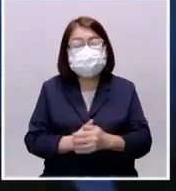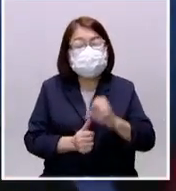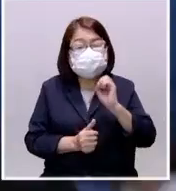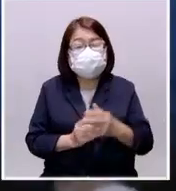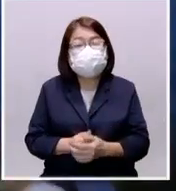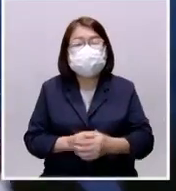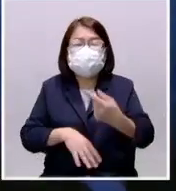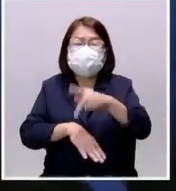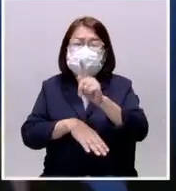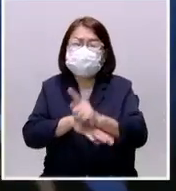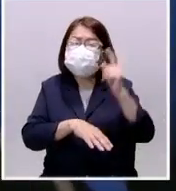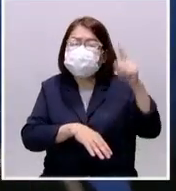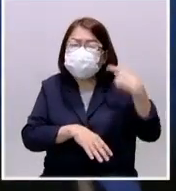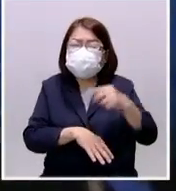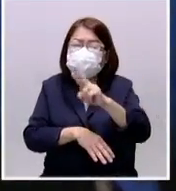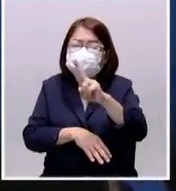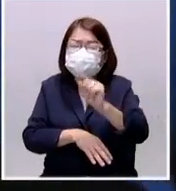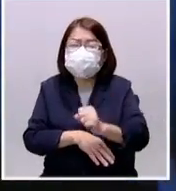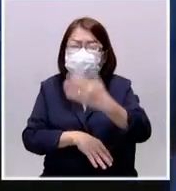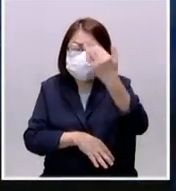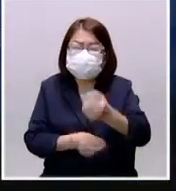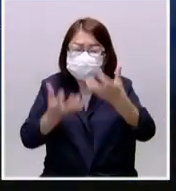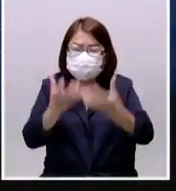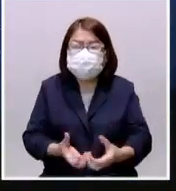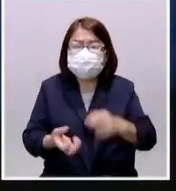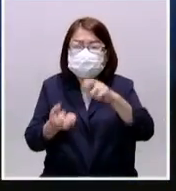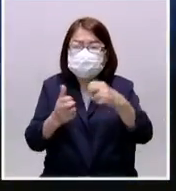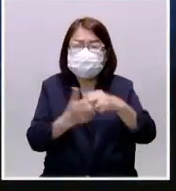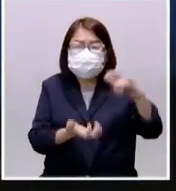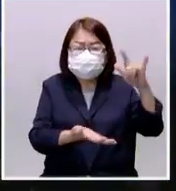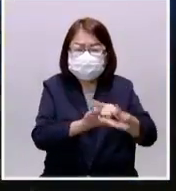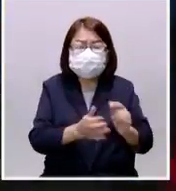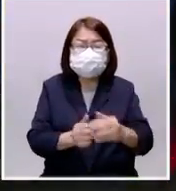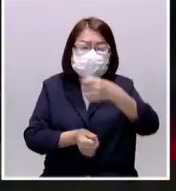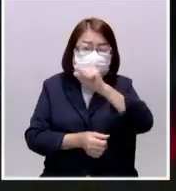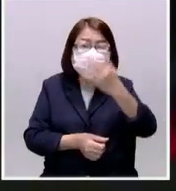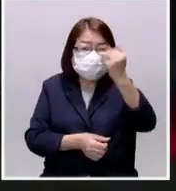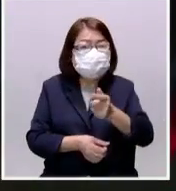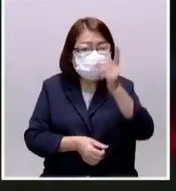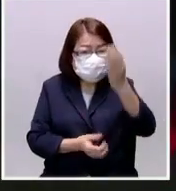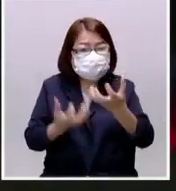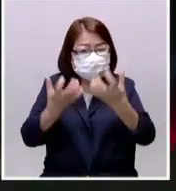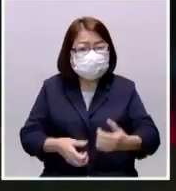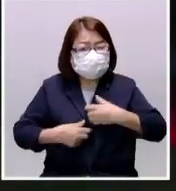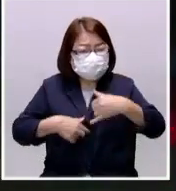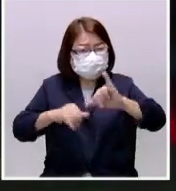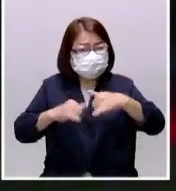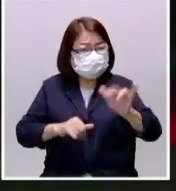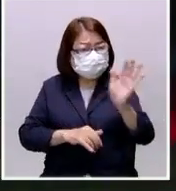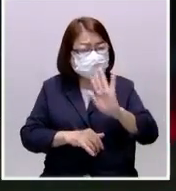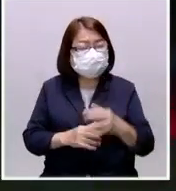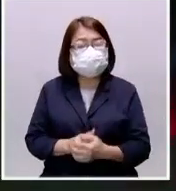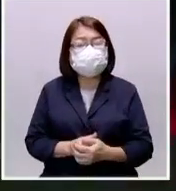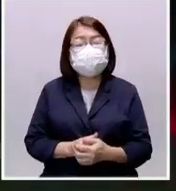รณีเพโลซีเป็นสิ่งเลวร้ายอย่างมหันต์และผลที่เกิดขึ้นจะตามมาร้ายแรงอย่างที่สุดจีนจะไม่นั่งดูอยู่เฉยๆแน่นอน